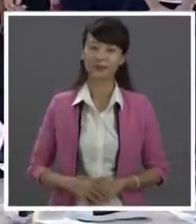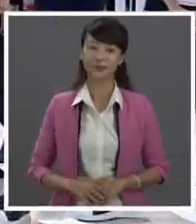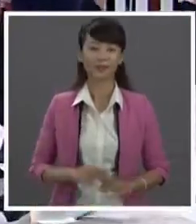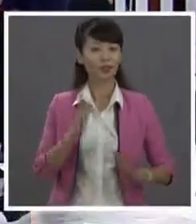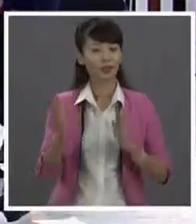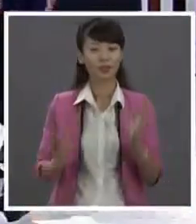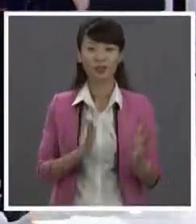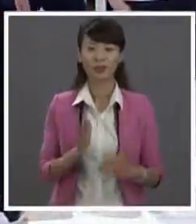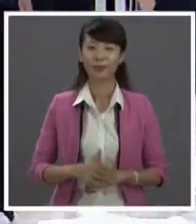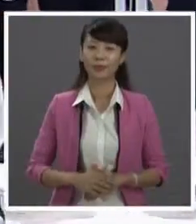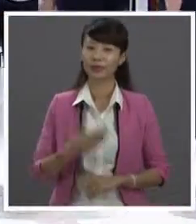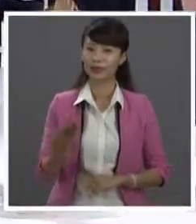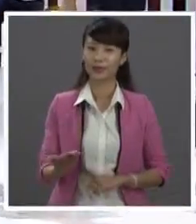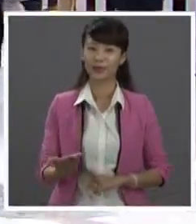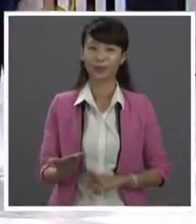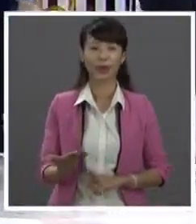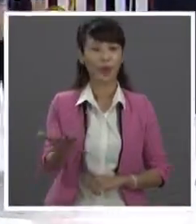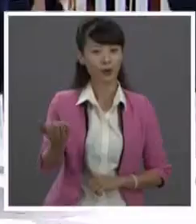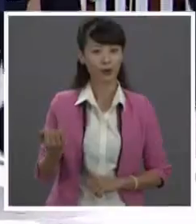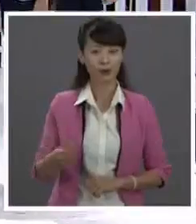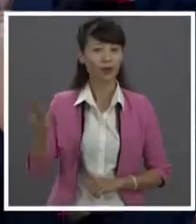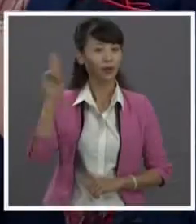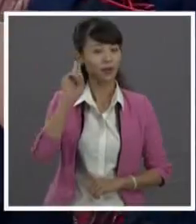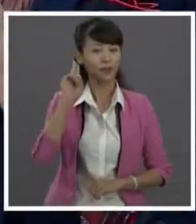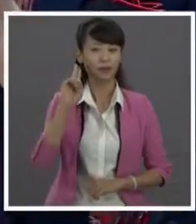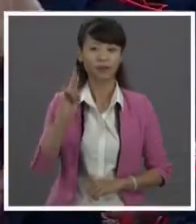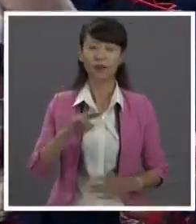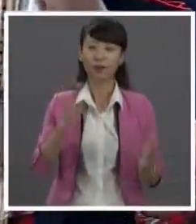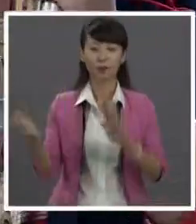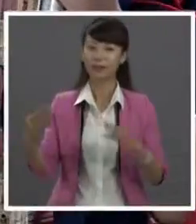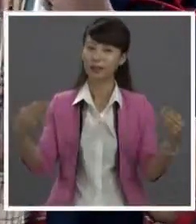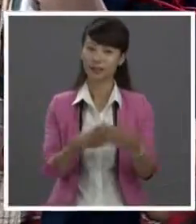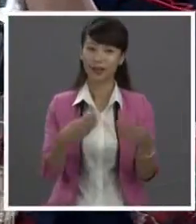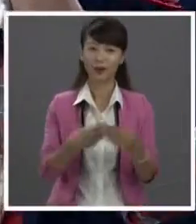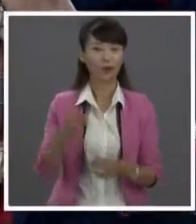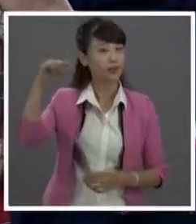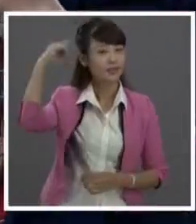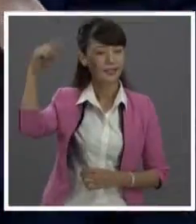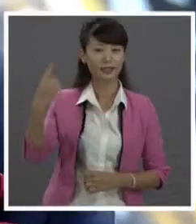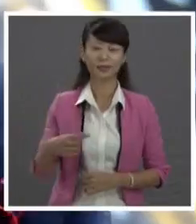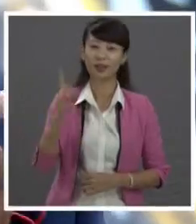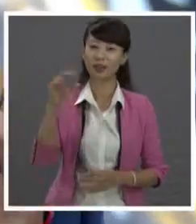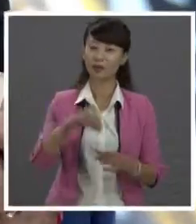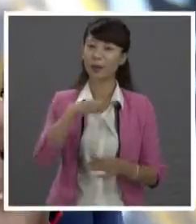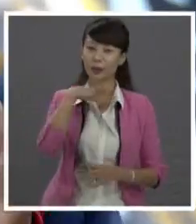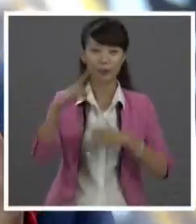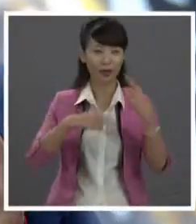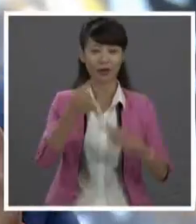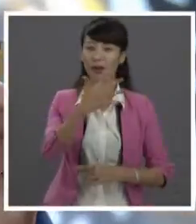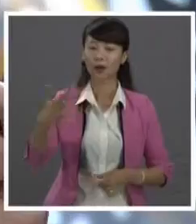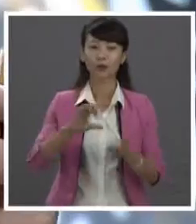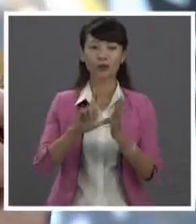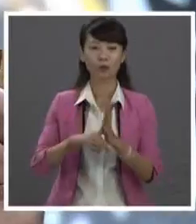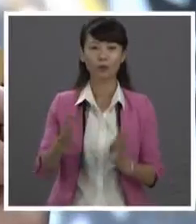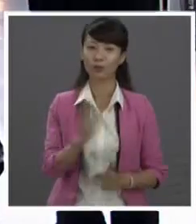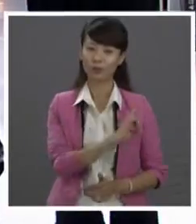啊，嗯，现在是被用作听障人士之间相互交流思想的一种语言。那其实很多时候我们不